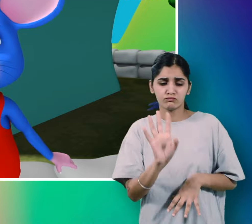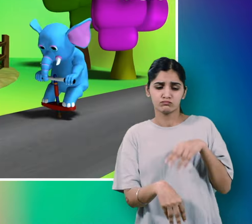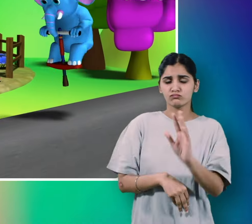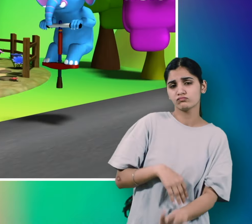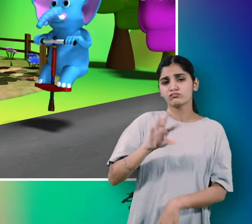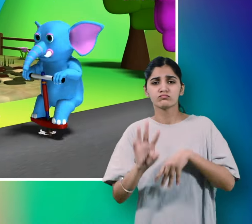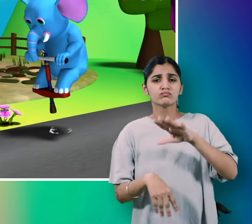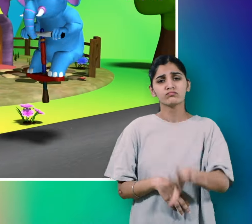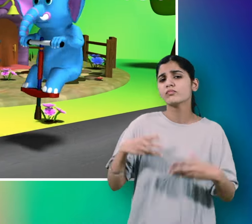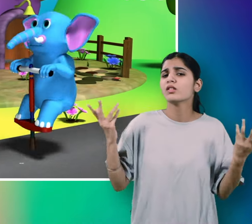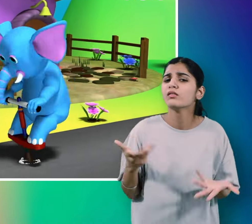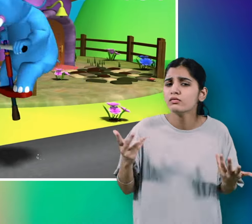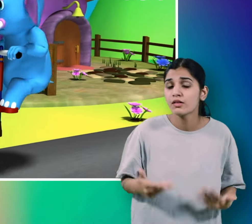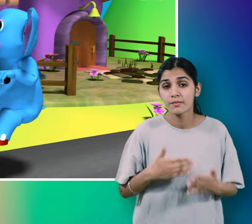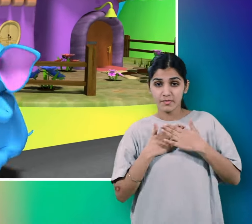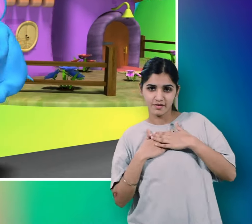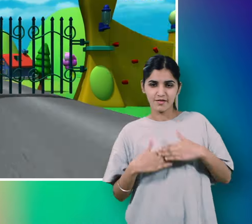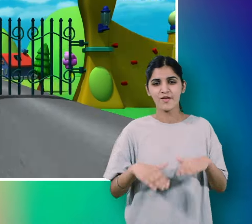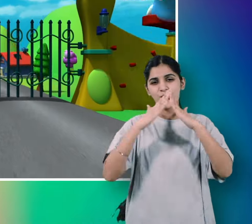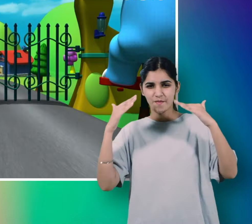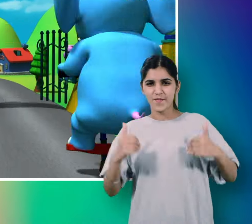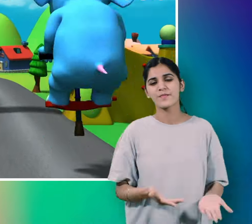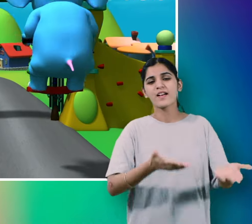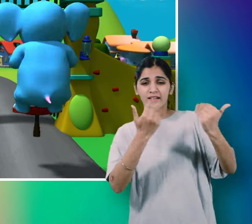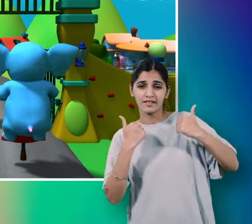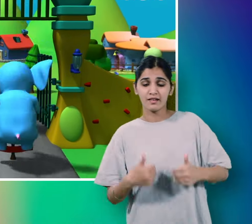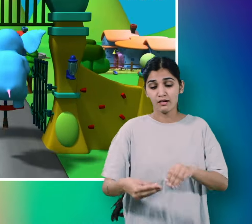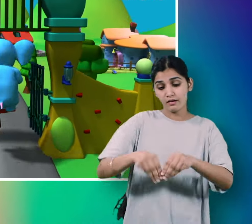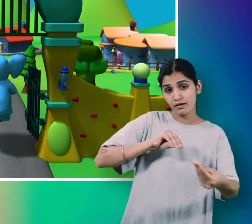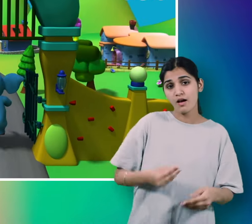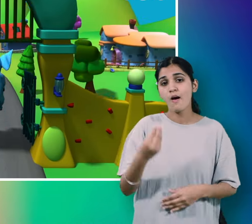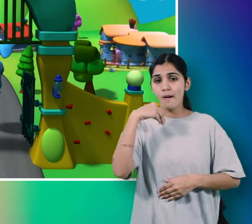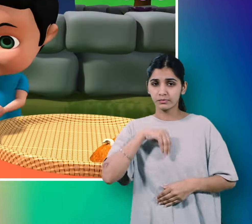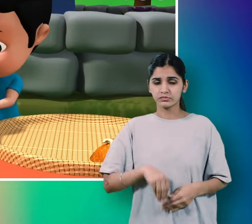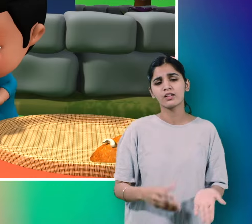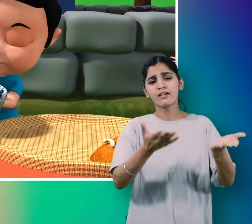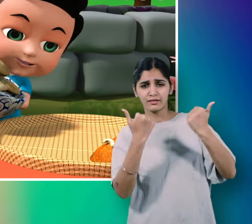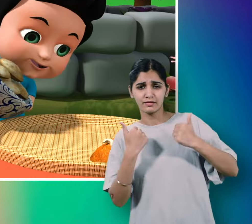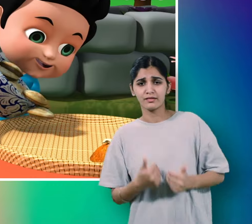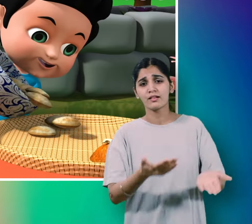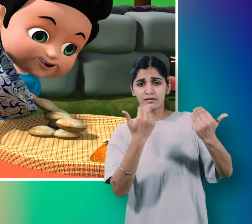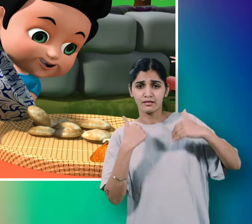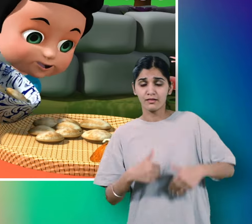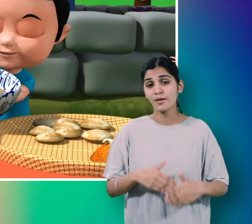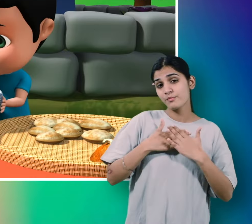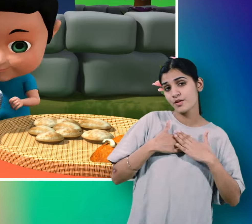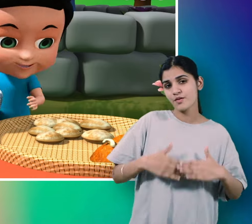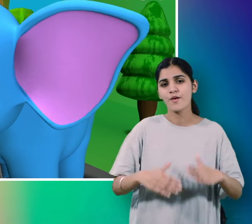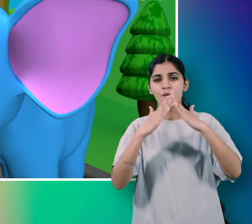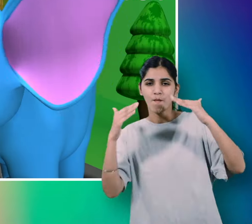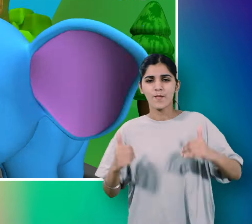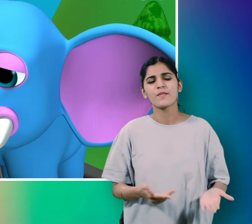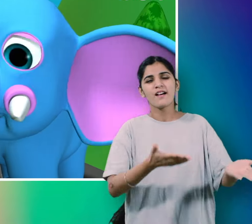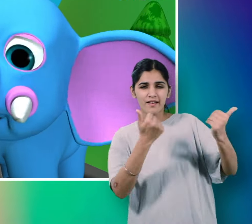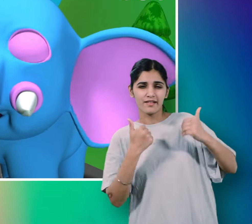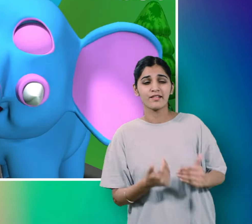चले सुंद ला के कहां चले मेरे घर भी आओ ना हलवा पूरी खाओ ना